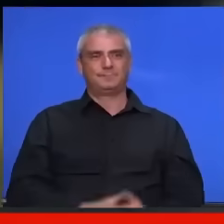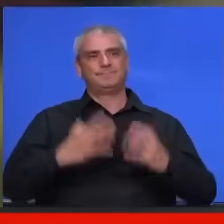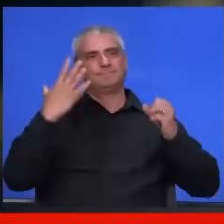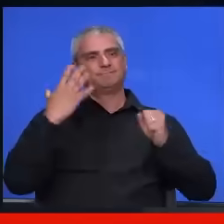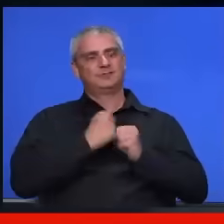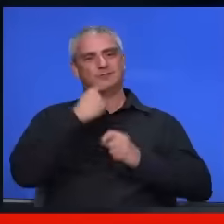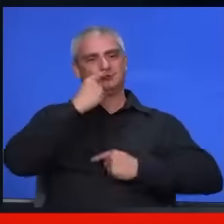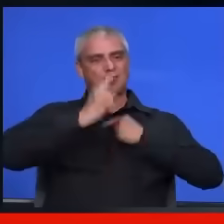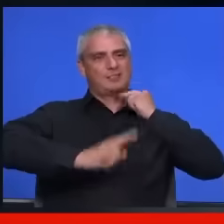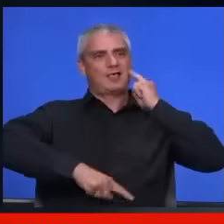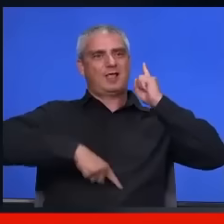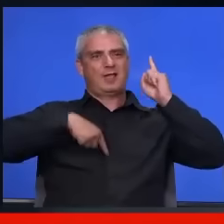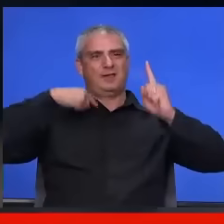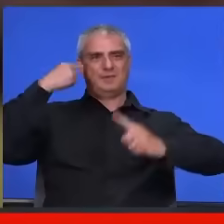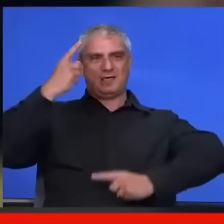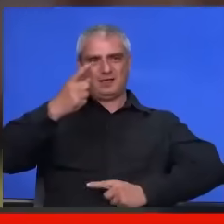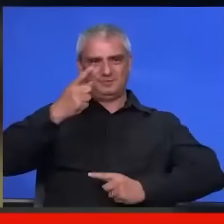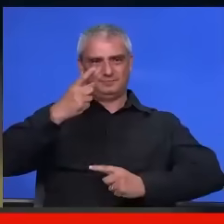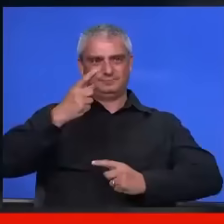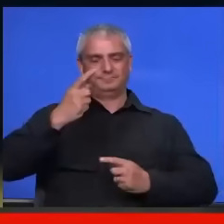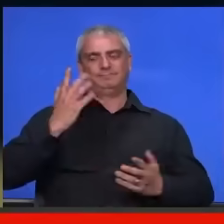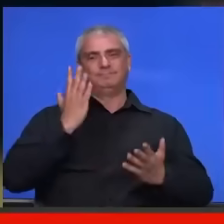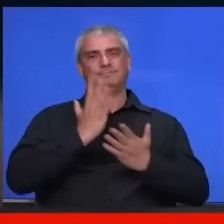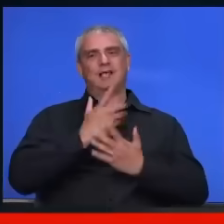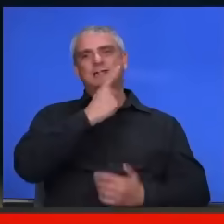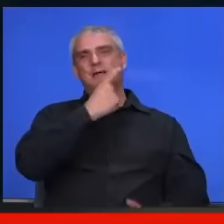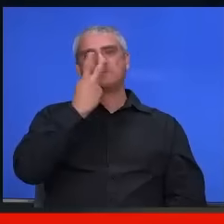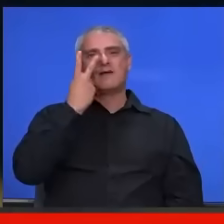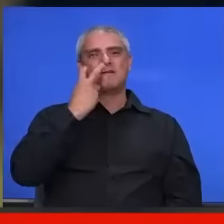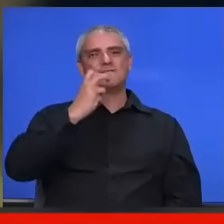שתזכי לשנה הבאה. עד